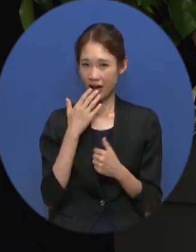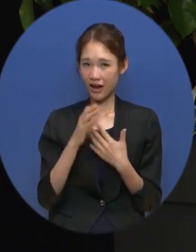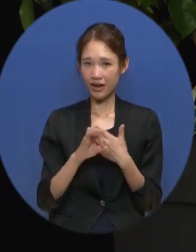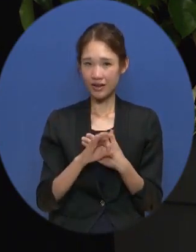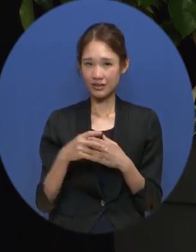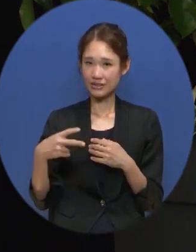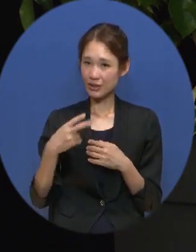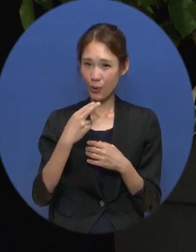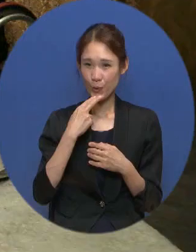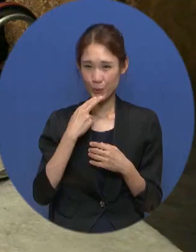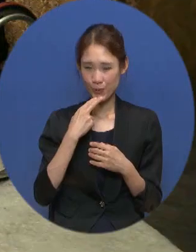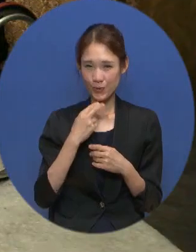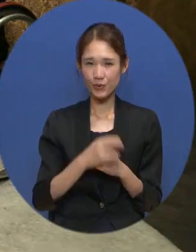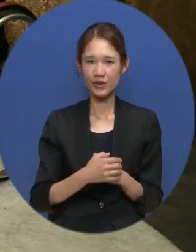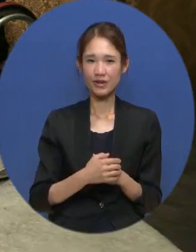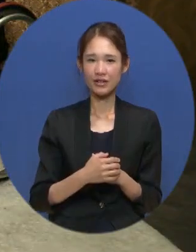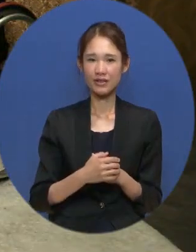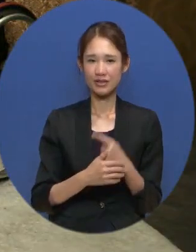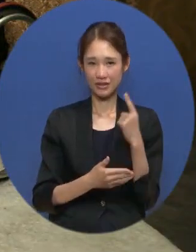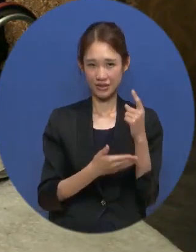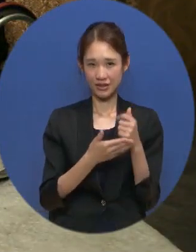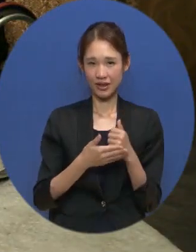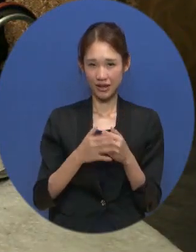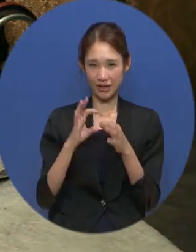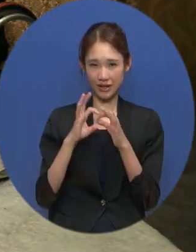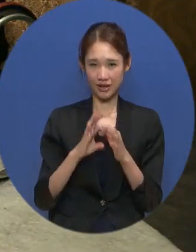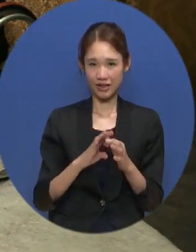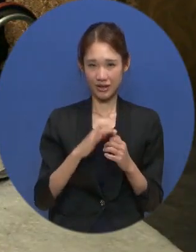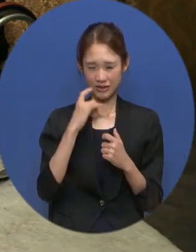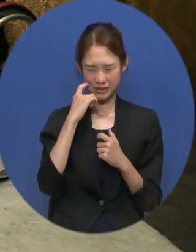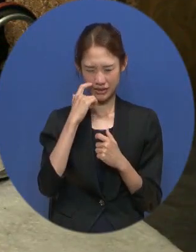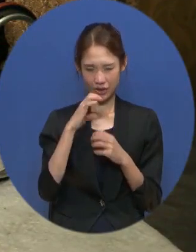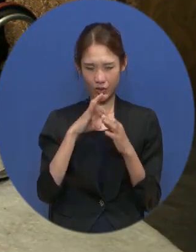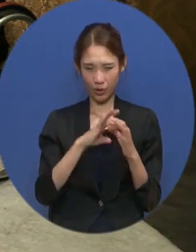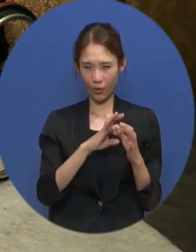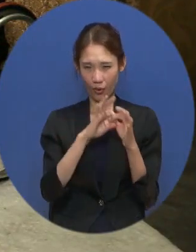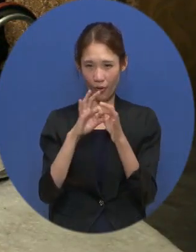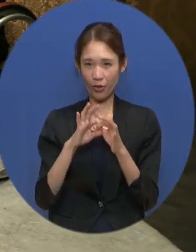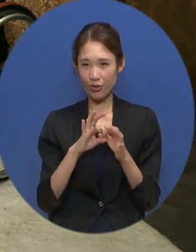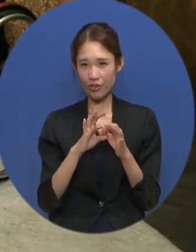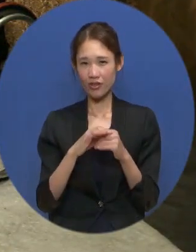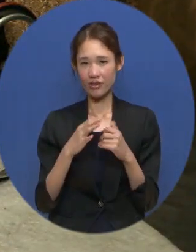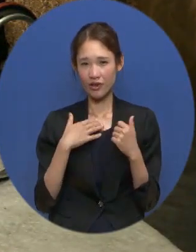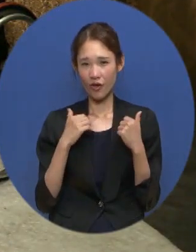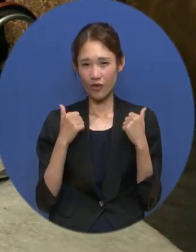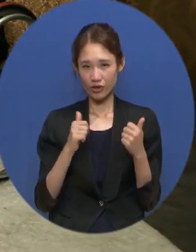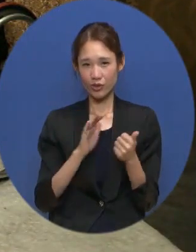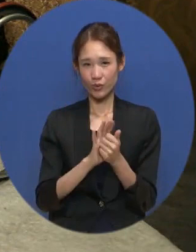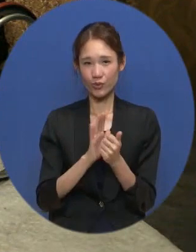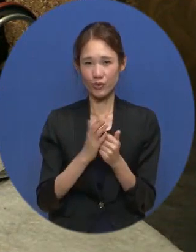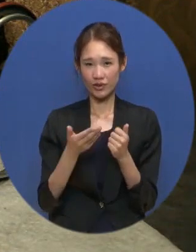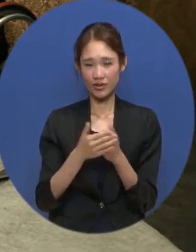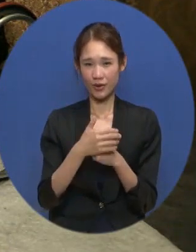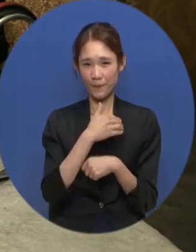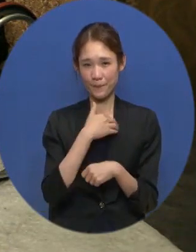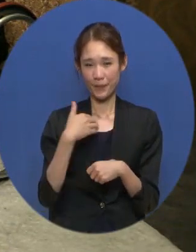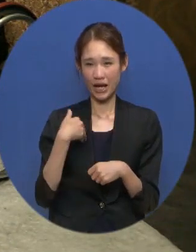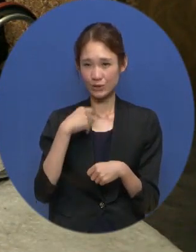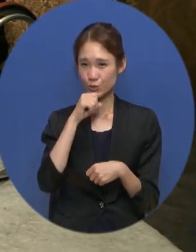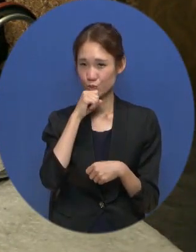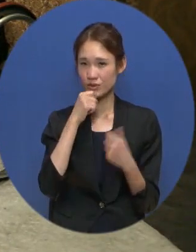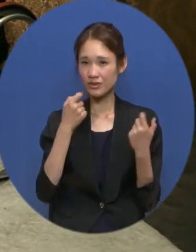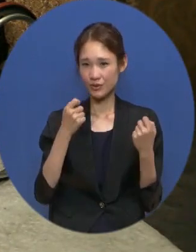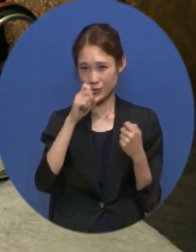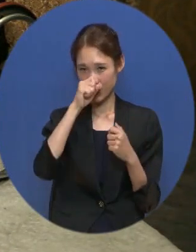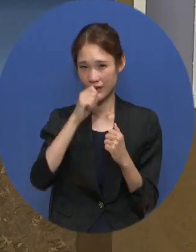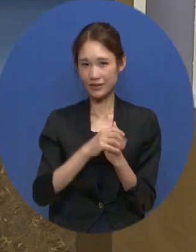끊기지 않아요. 하나의 클라이언트 예. 분과 계속해서 네. 아, 지속적으로 연계가 예. 되기 때문에. 또 저희가 열심히 해주는 만큼 또 네. 그만큼 만족도가 높으신 네. 것